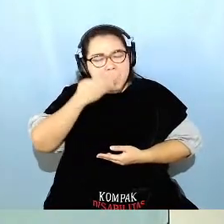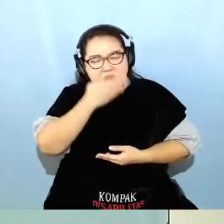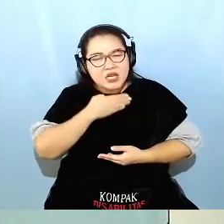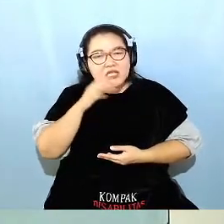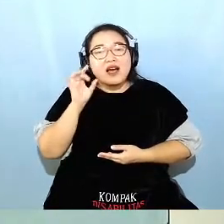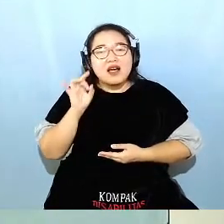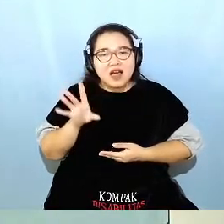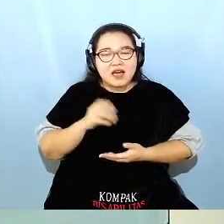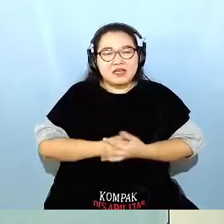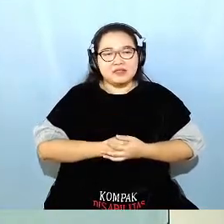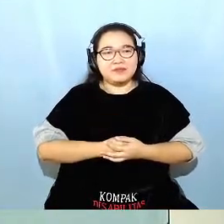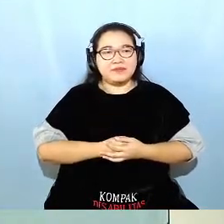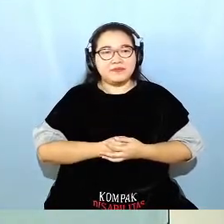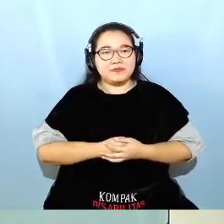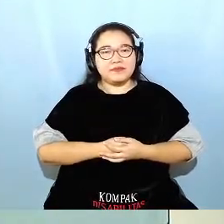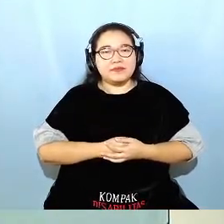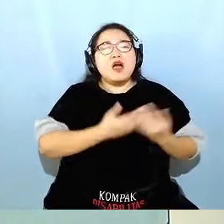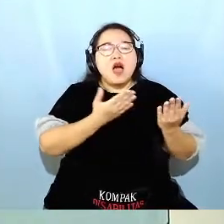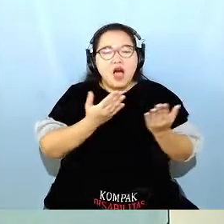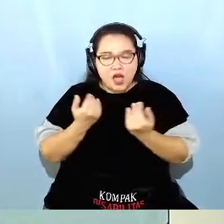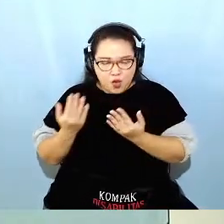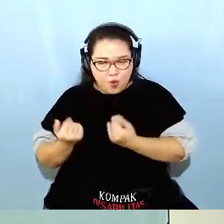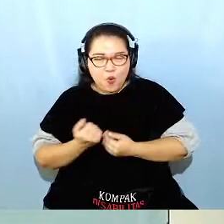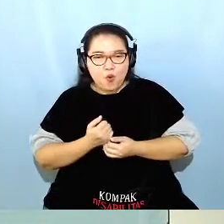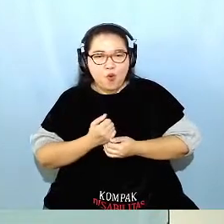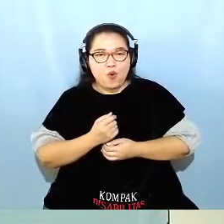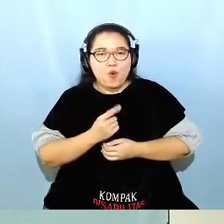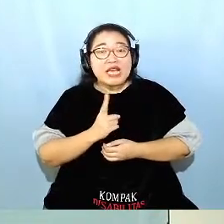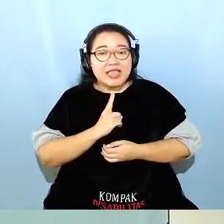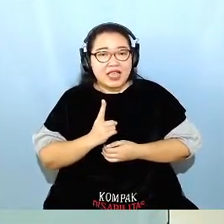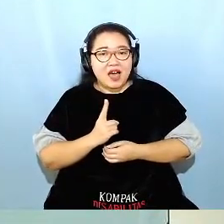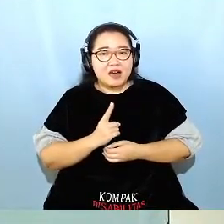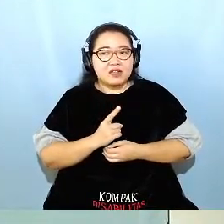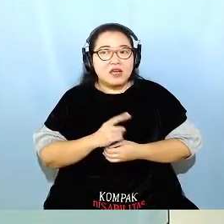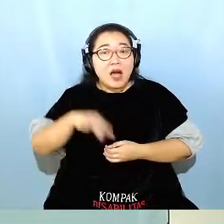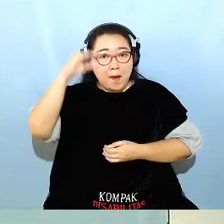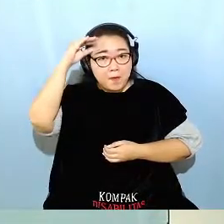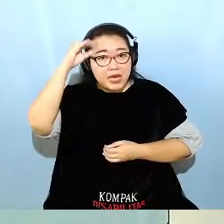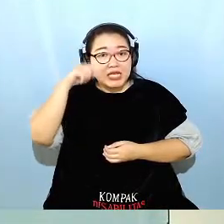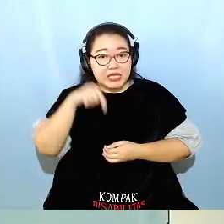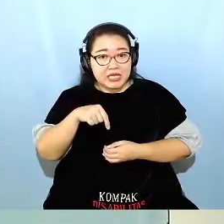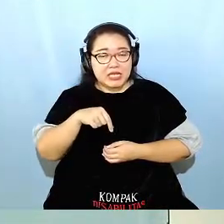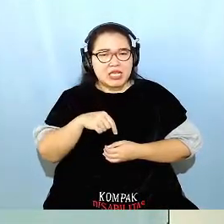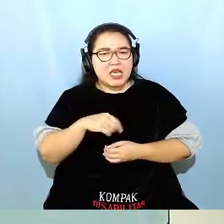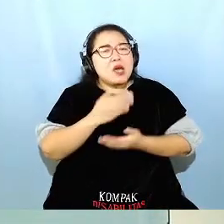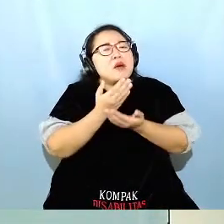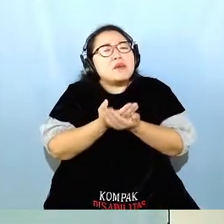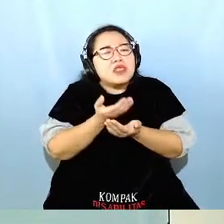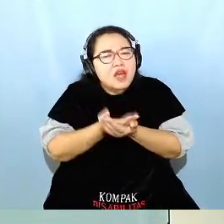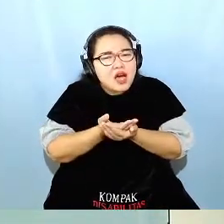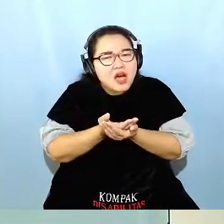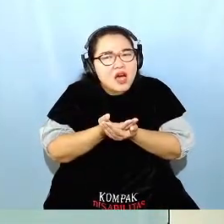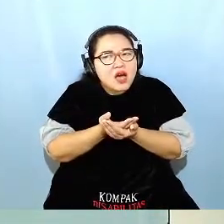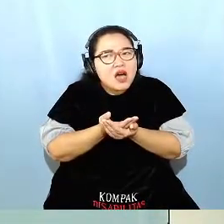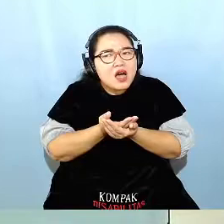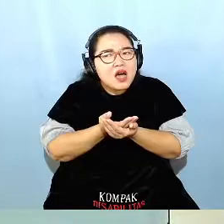saya ajakkan kita semua untuk meminta satu bahasa lagi yang mari kita pertajam